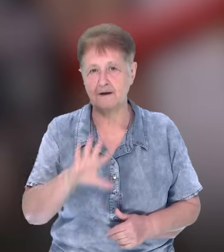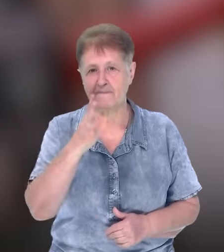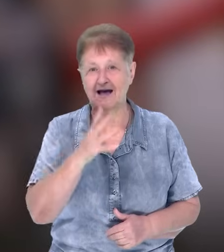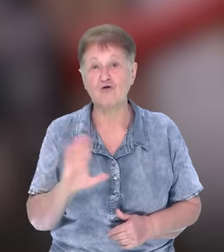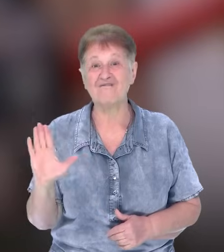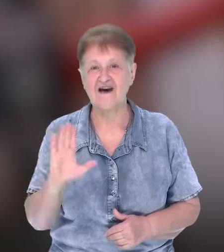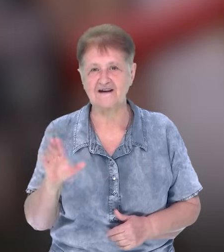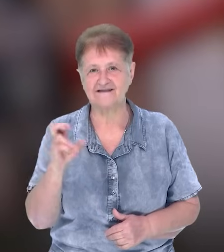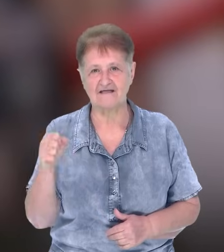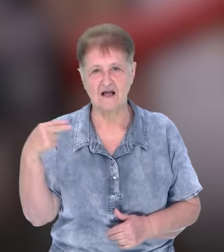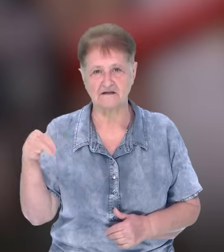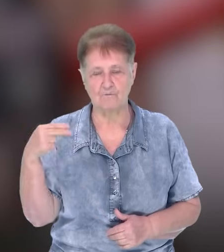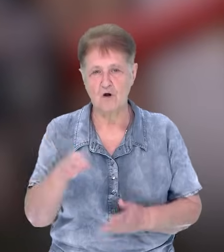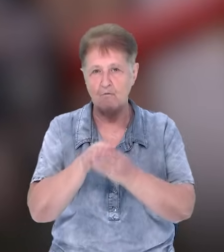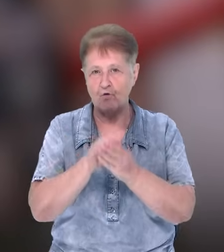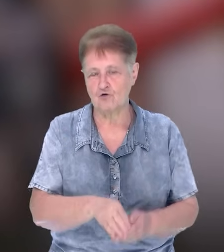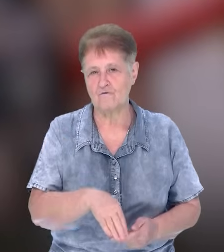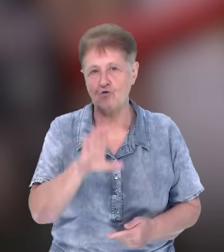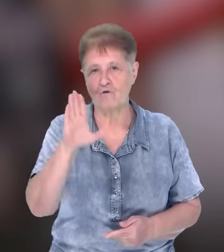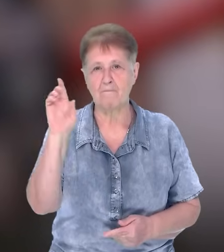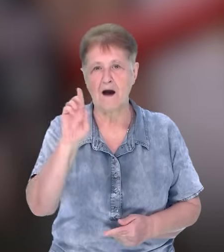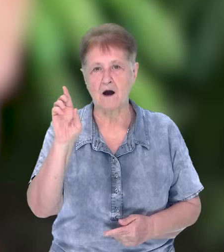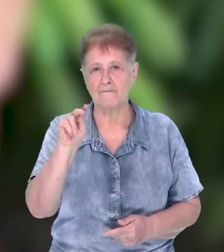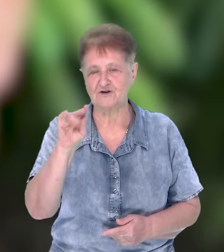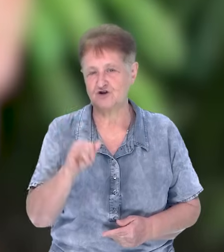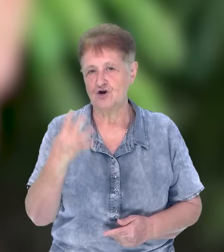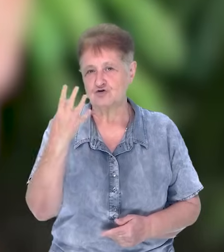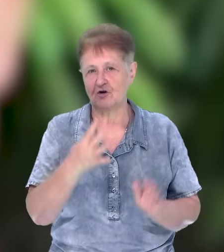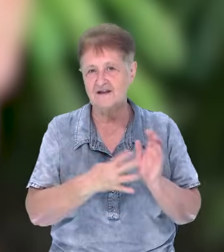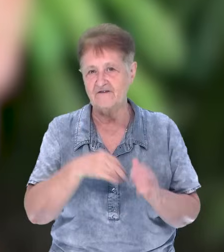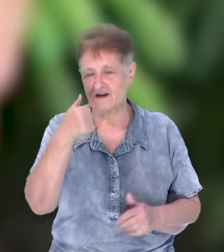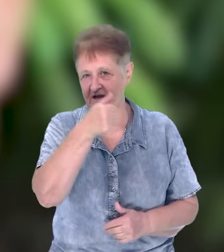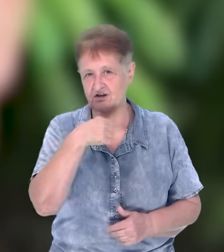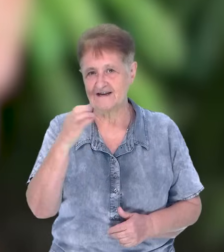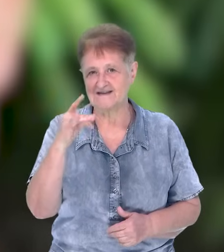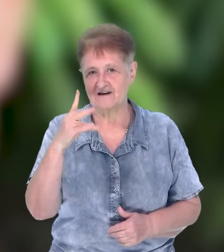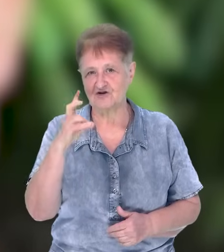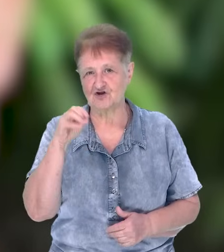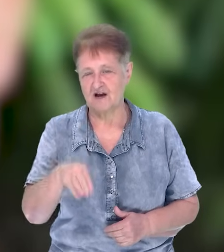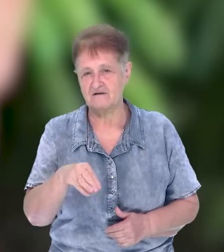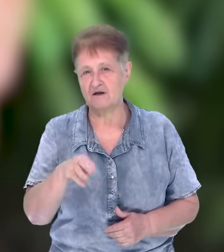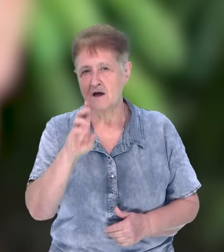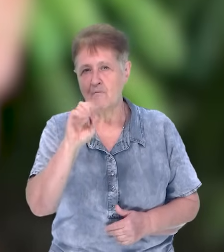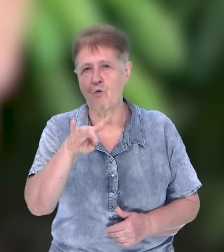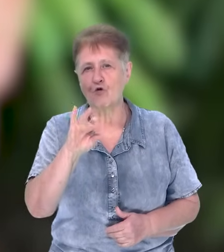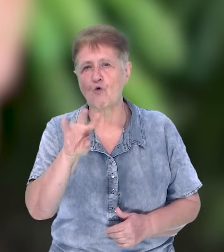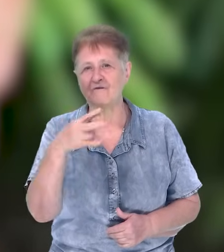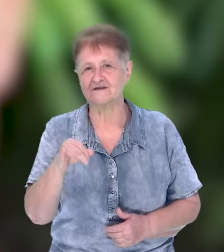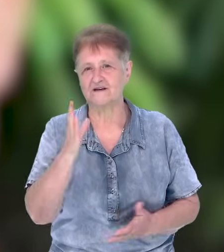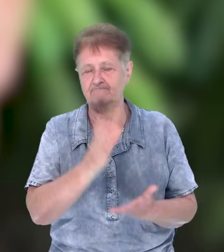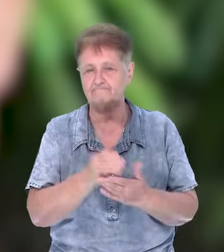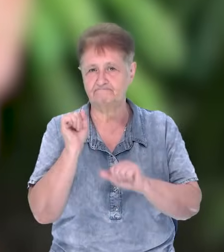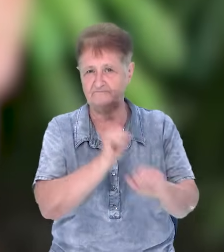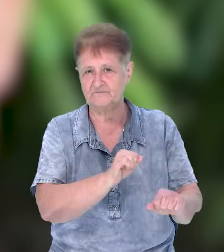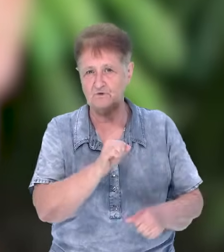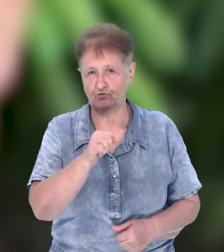5 вересня на Запоріжжі. Поховали чоловіка в Бахмачі. 49-річний головний сержант Володимир Голубовський став на захист